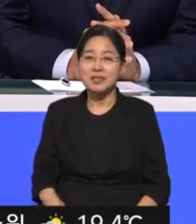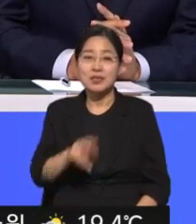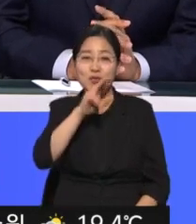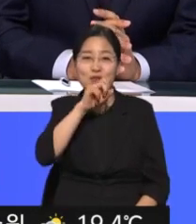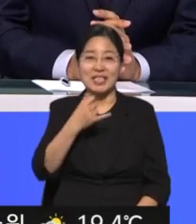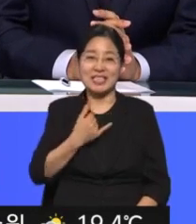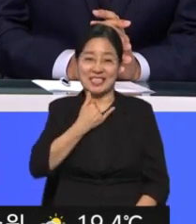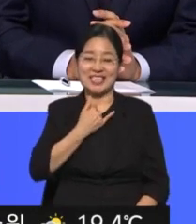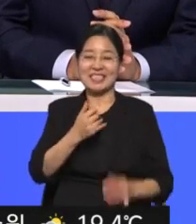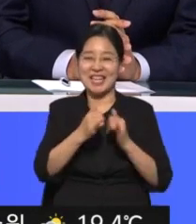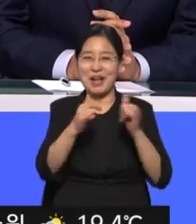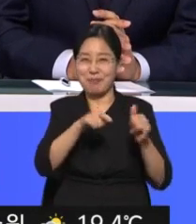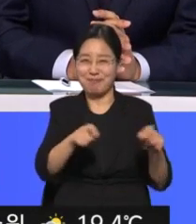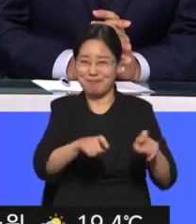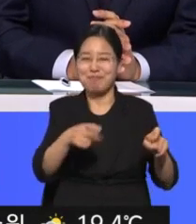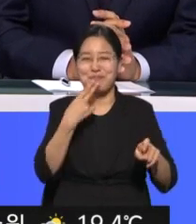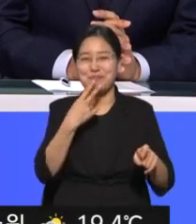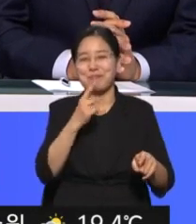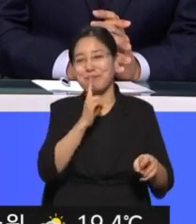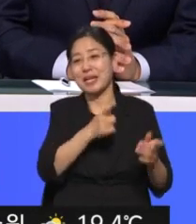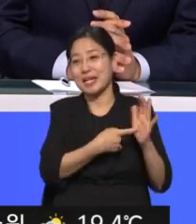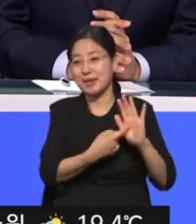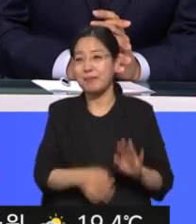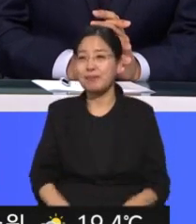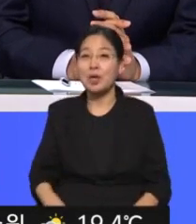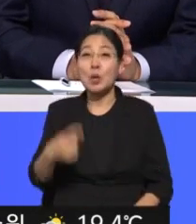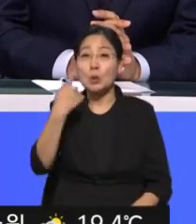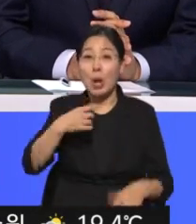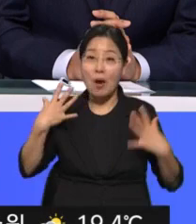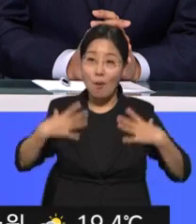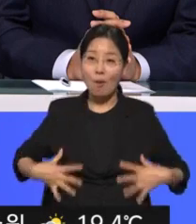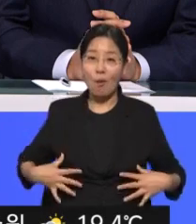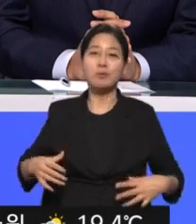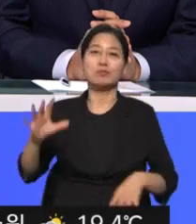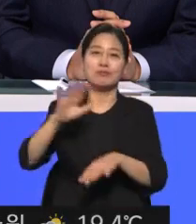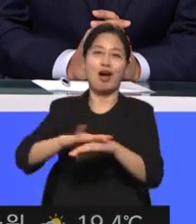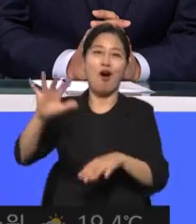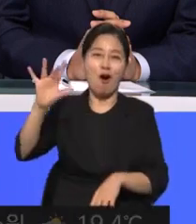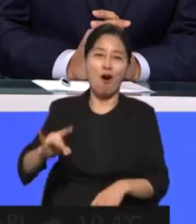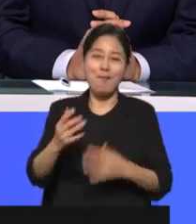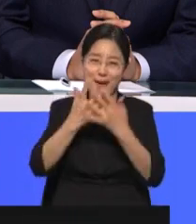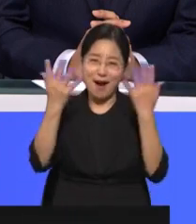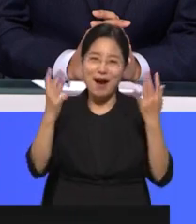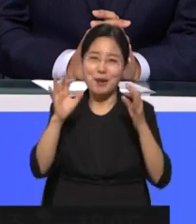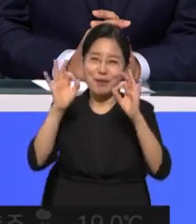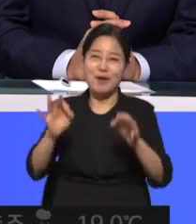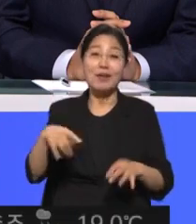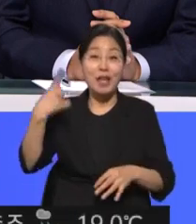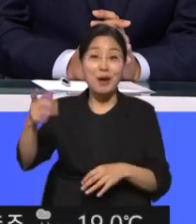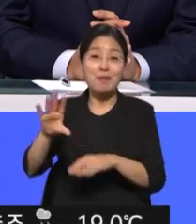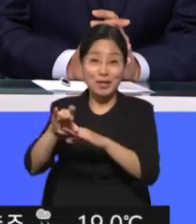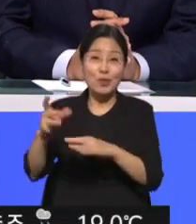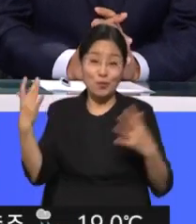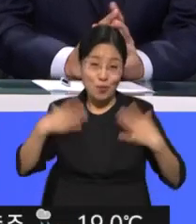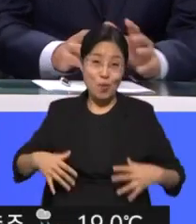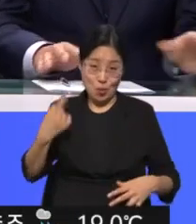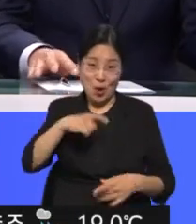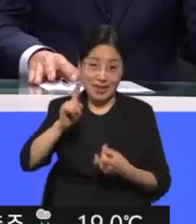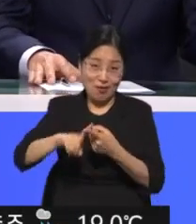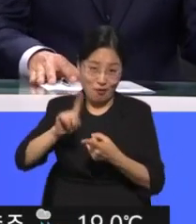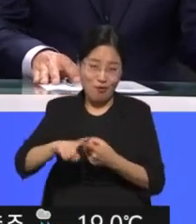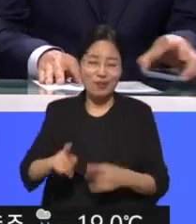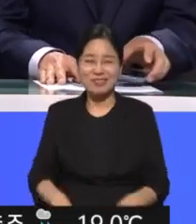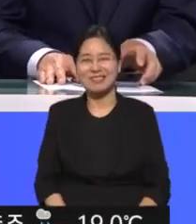김유정 의원님 관련해서 오늘 입고 나오신 노란색 자켓이 너무 잘 어울리세요. 화사해 보이십니다. 다음 방송에도